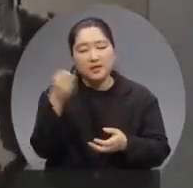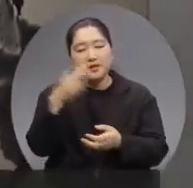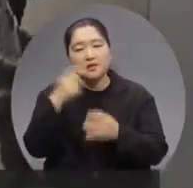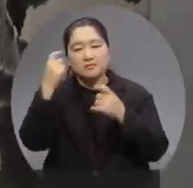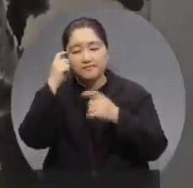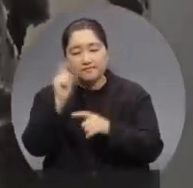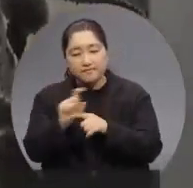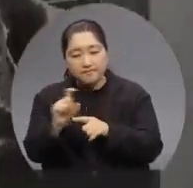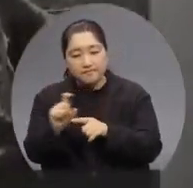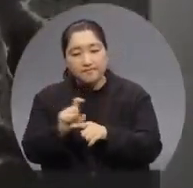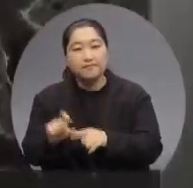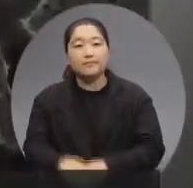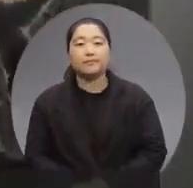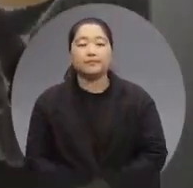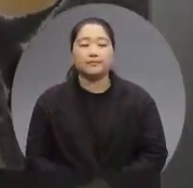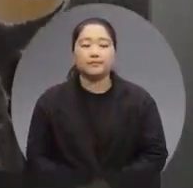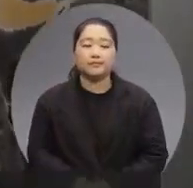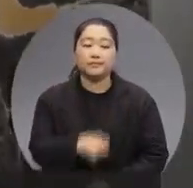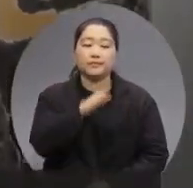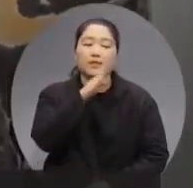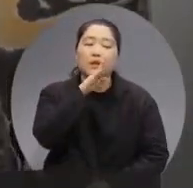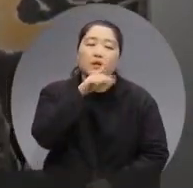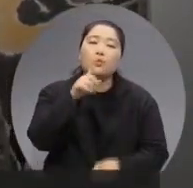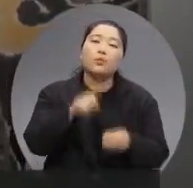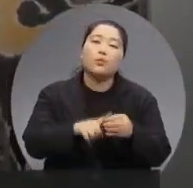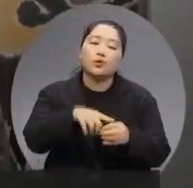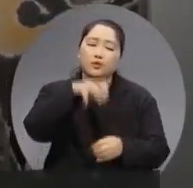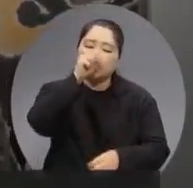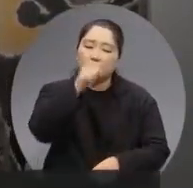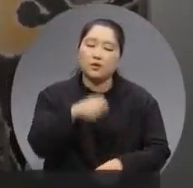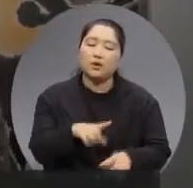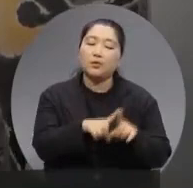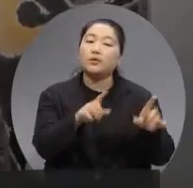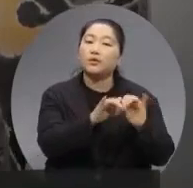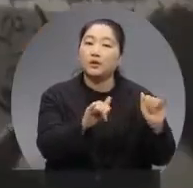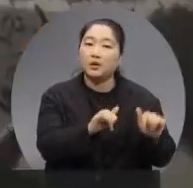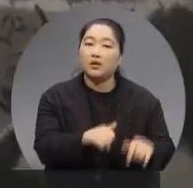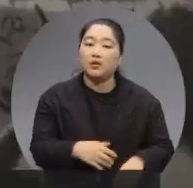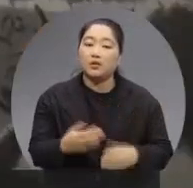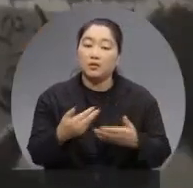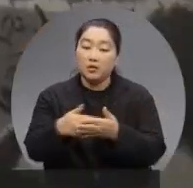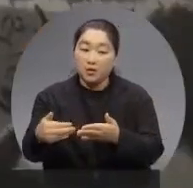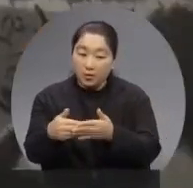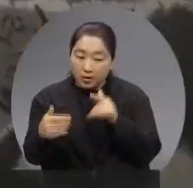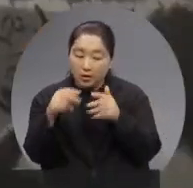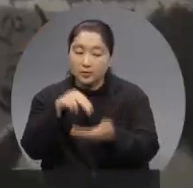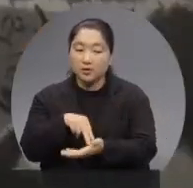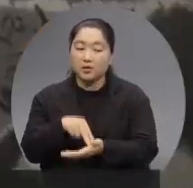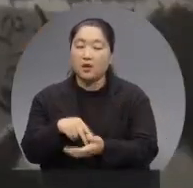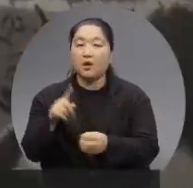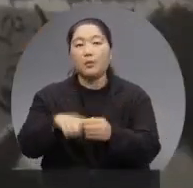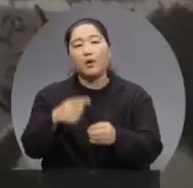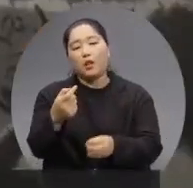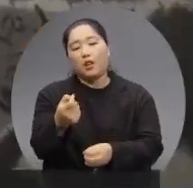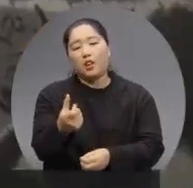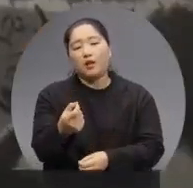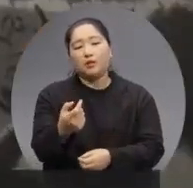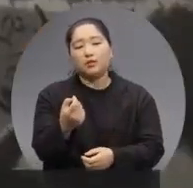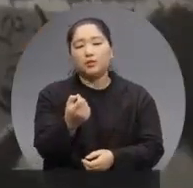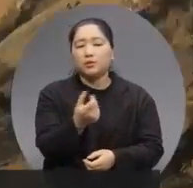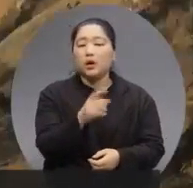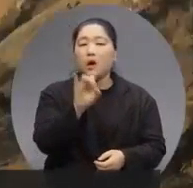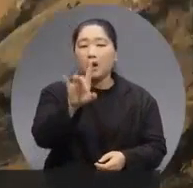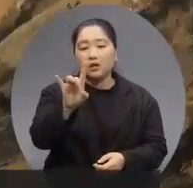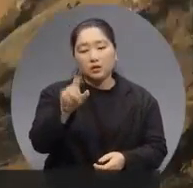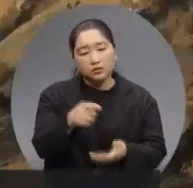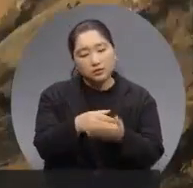겁니다 사실적인 보리를 좋아해요 일반인들은 그런 혜화적인 면에서는 보리가 워낙 작고